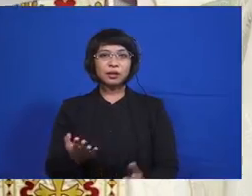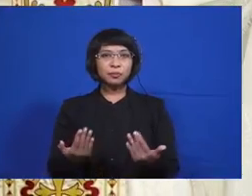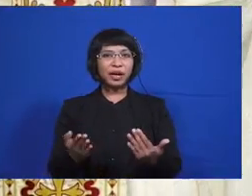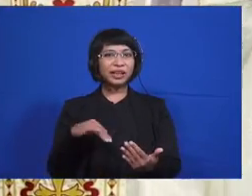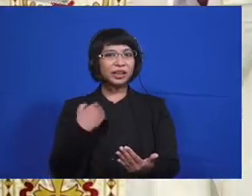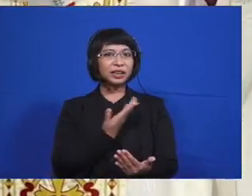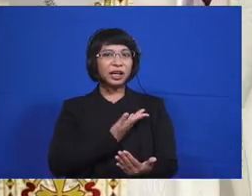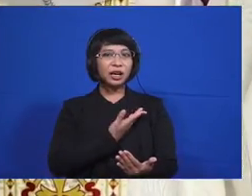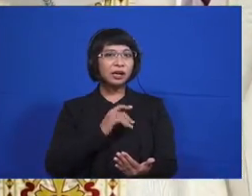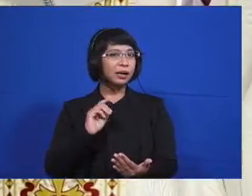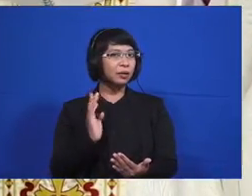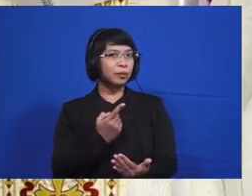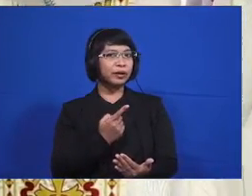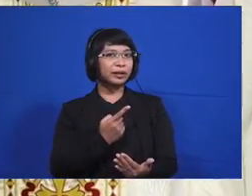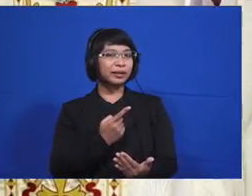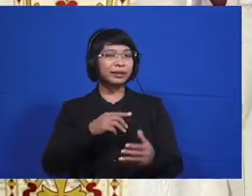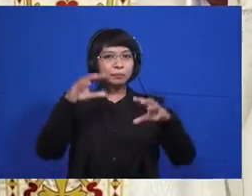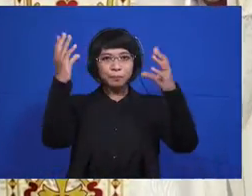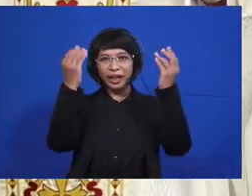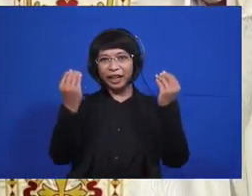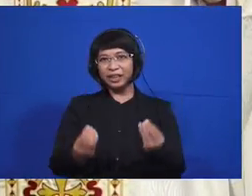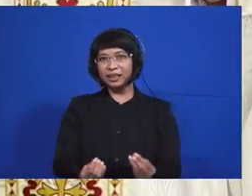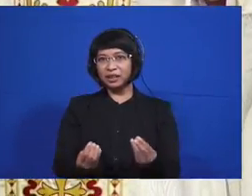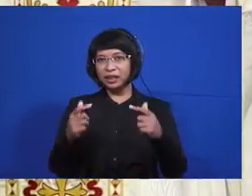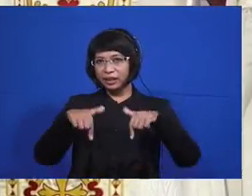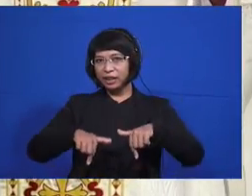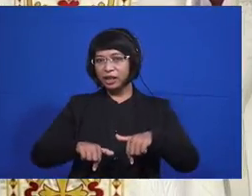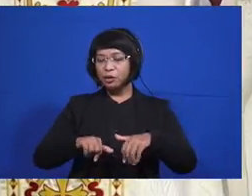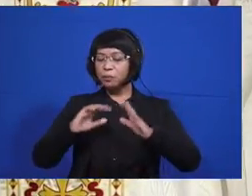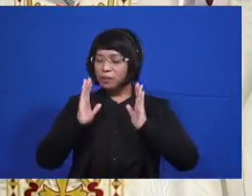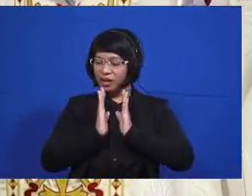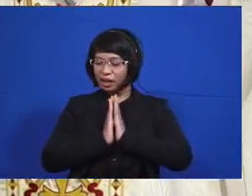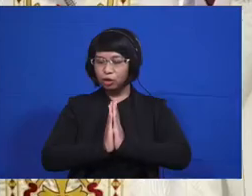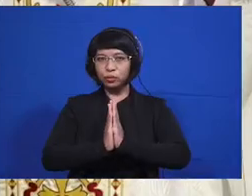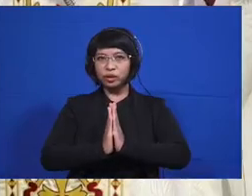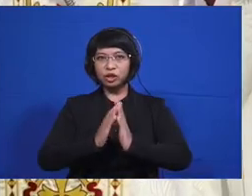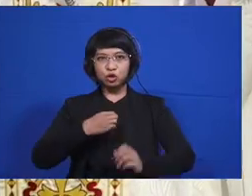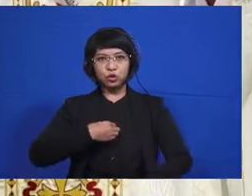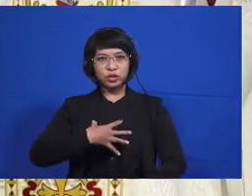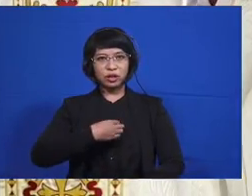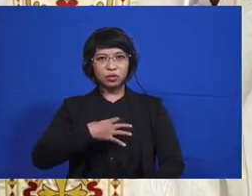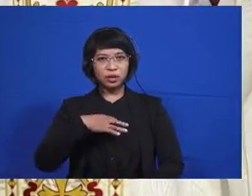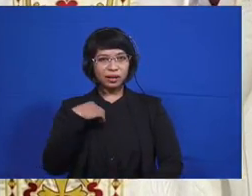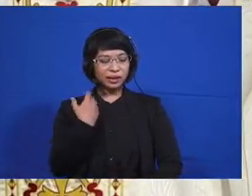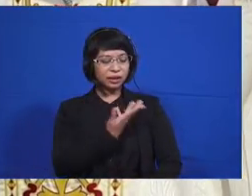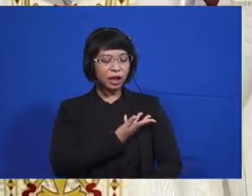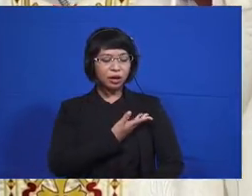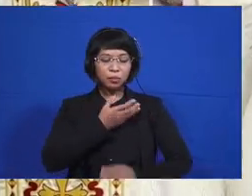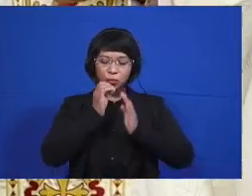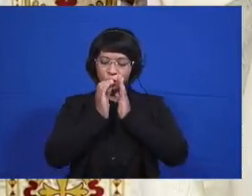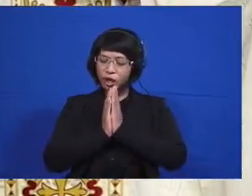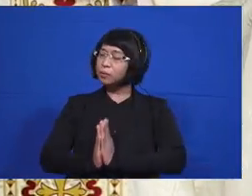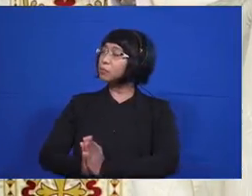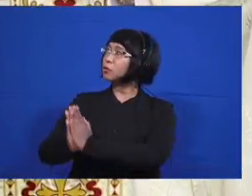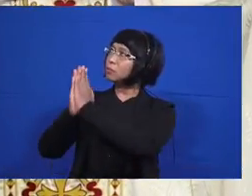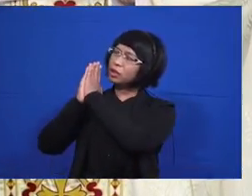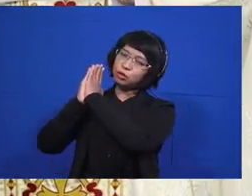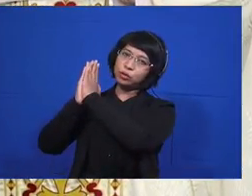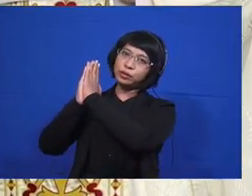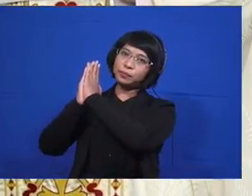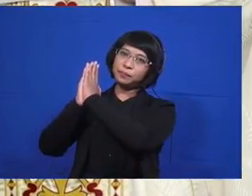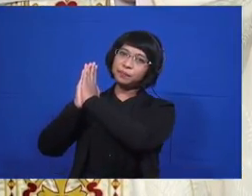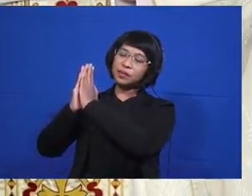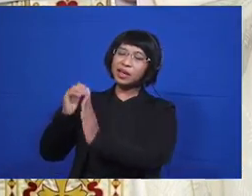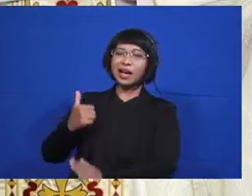awal perayaan syukur ini mengakui dosa-dosa kita dan mohon ampun kepada-Nya, agar